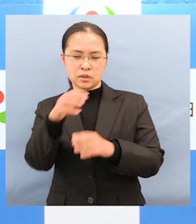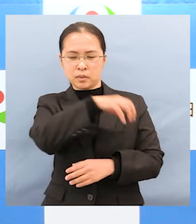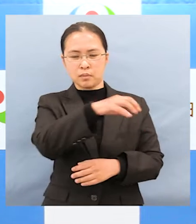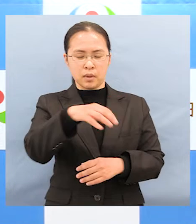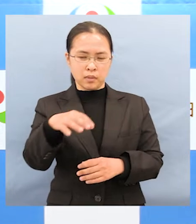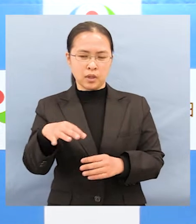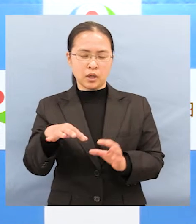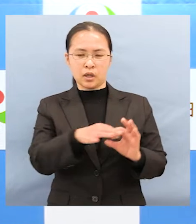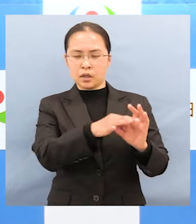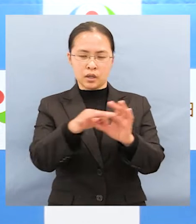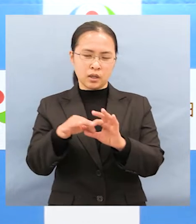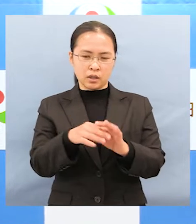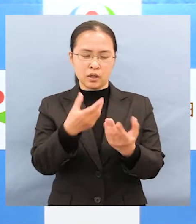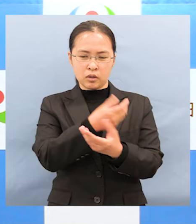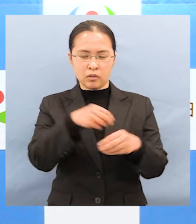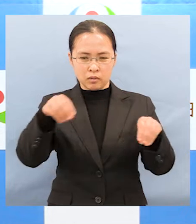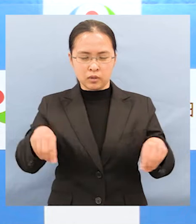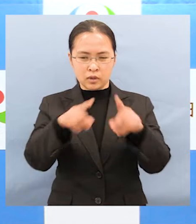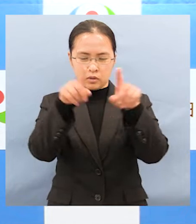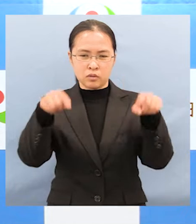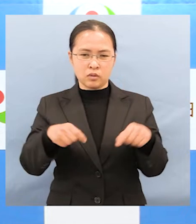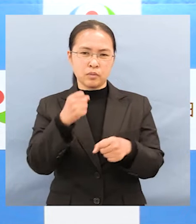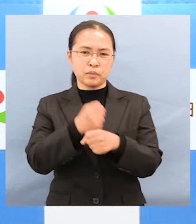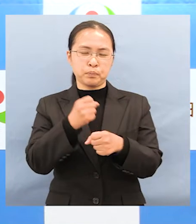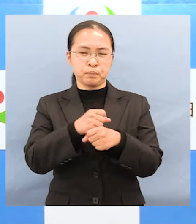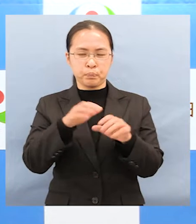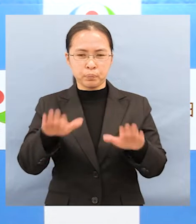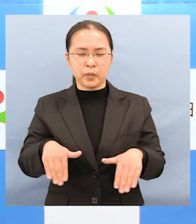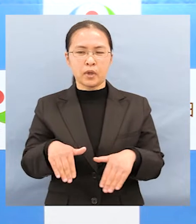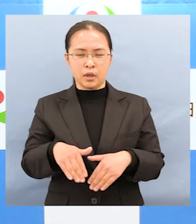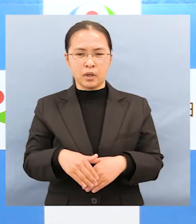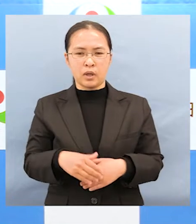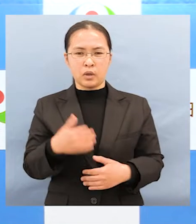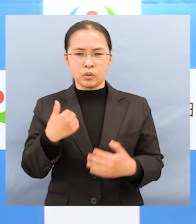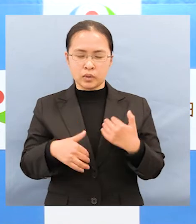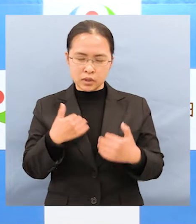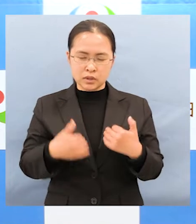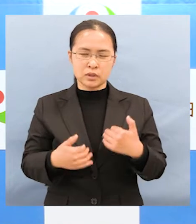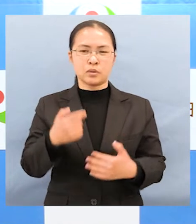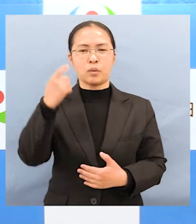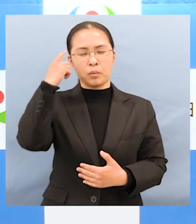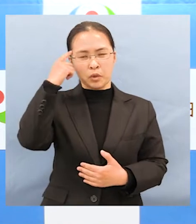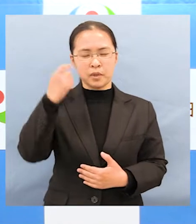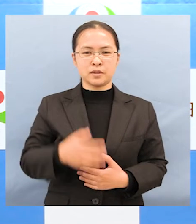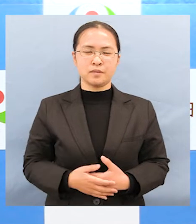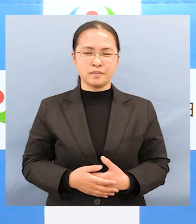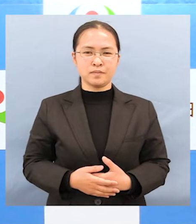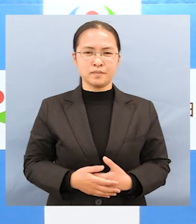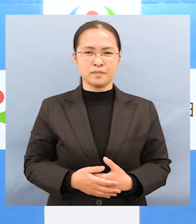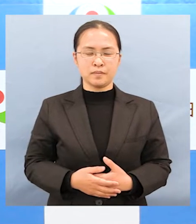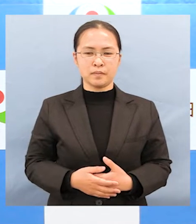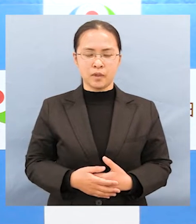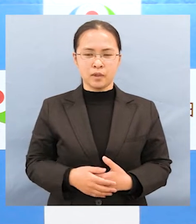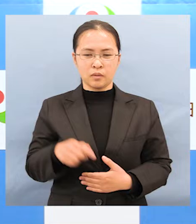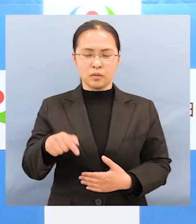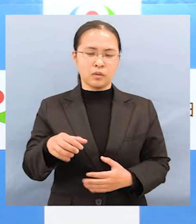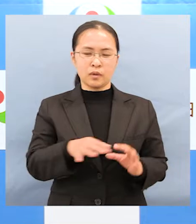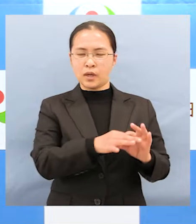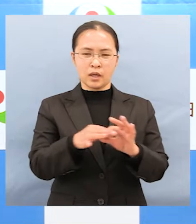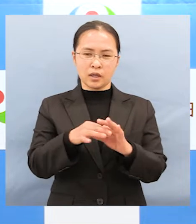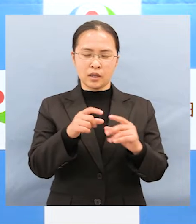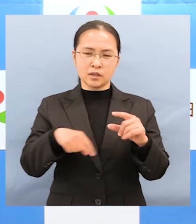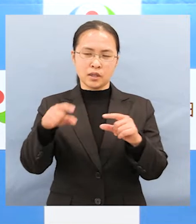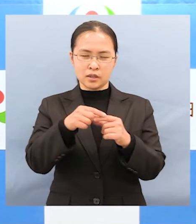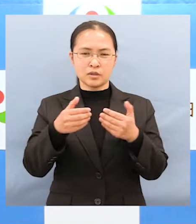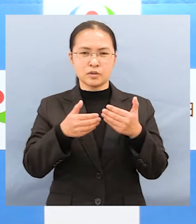協定書、提言書が作れたということに関しても大変嬉しく思いますし、こういう連携がさらに